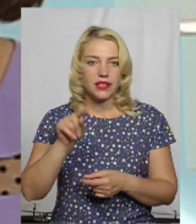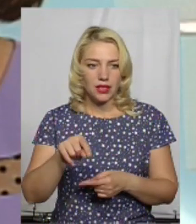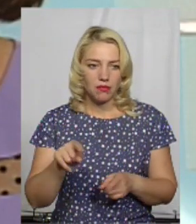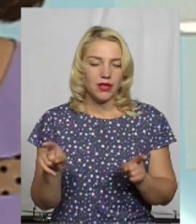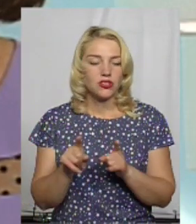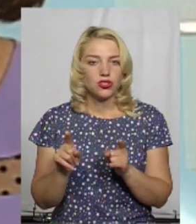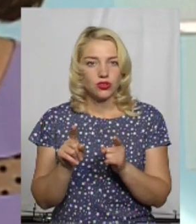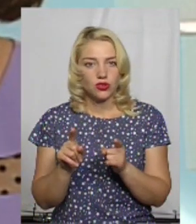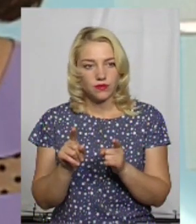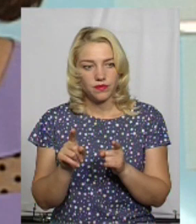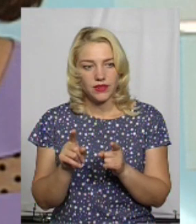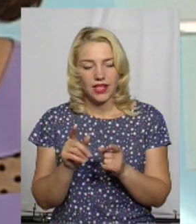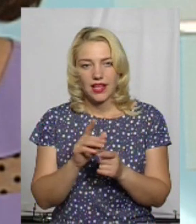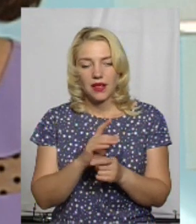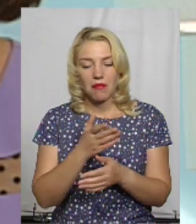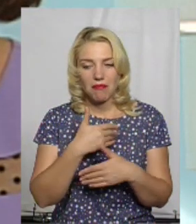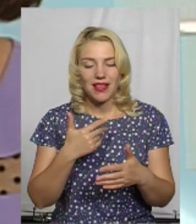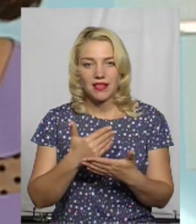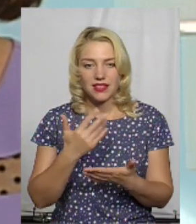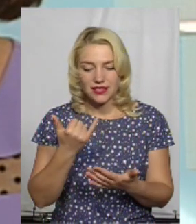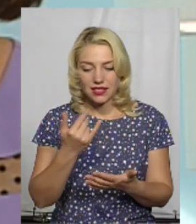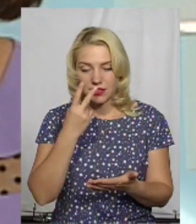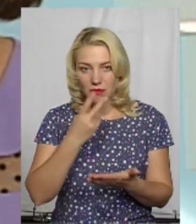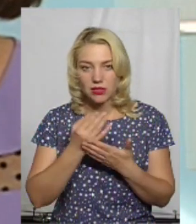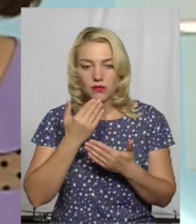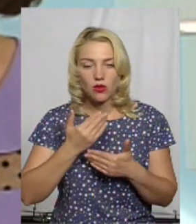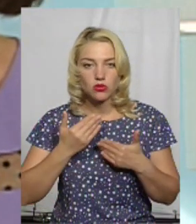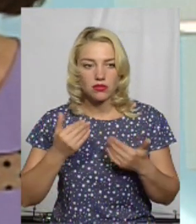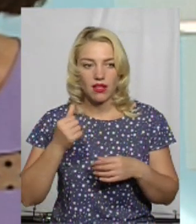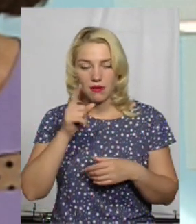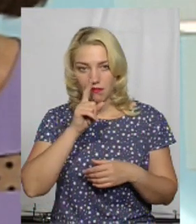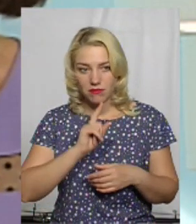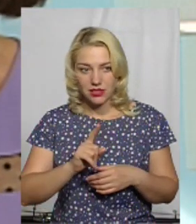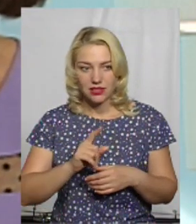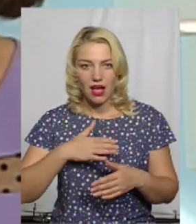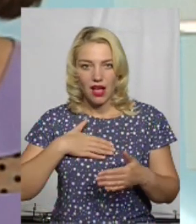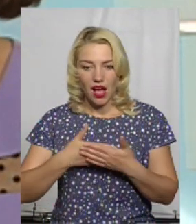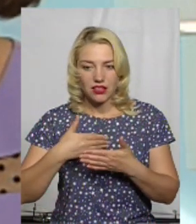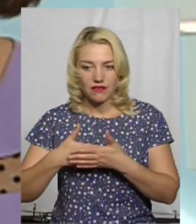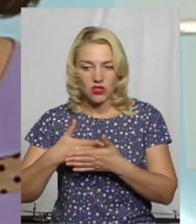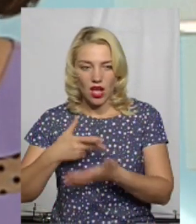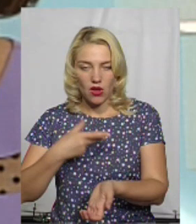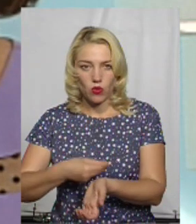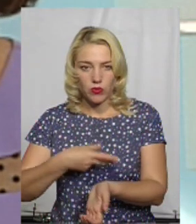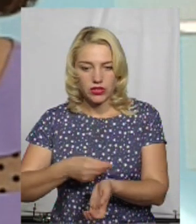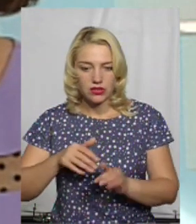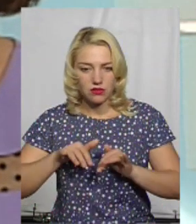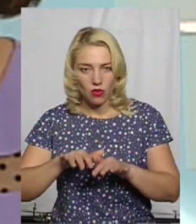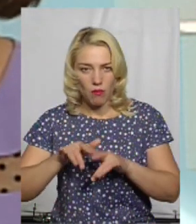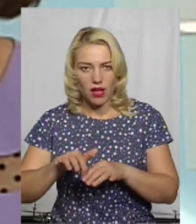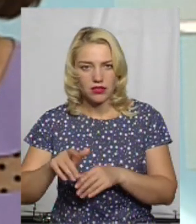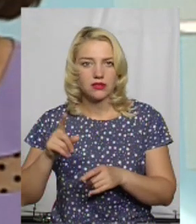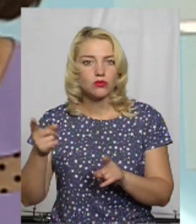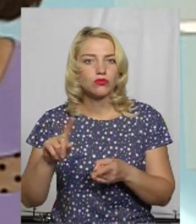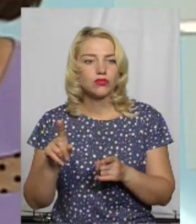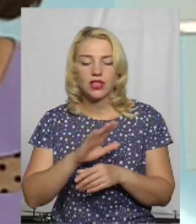що ми і так бачимо за останні, скажімо так, місяць активізація такої вакцинальної кампанії, не дивлячись на те,